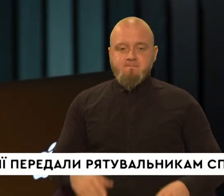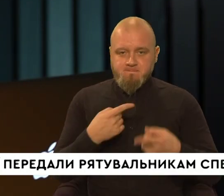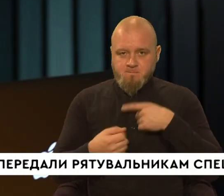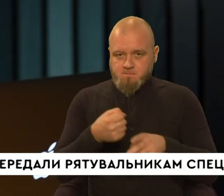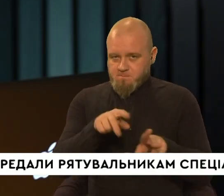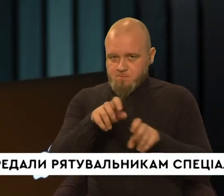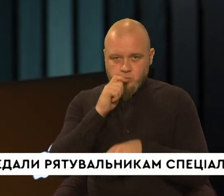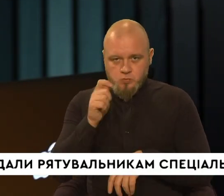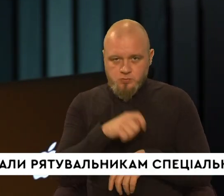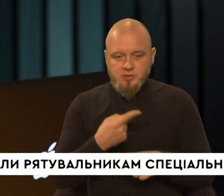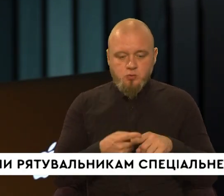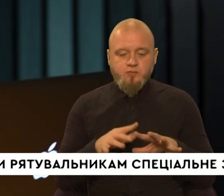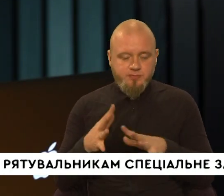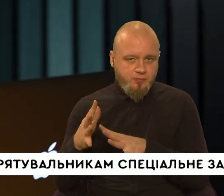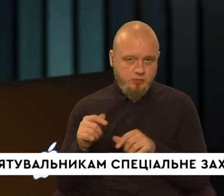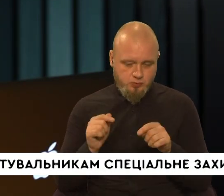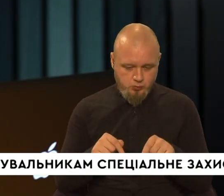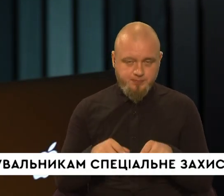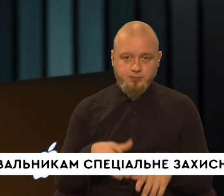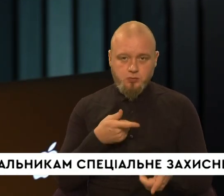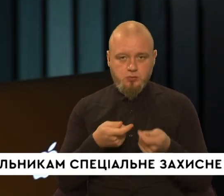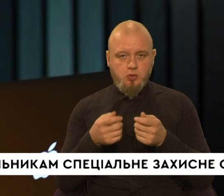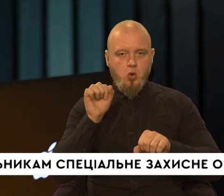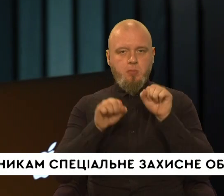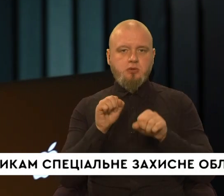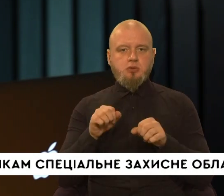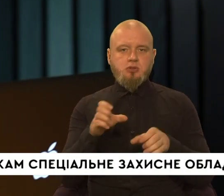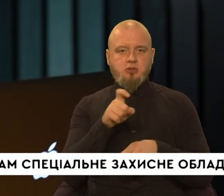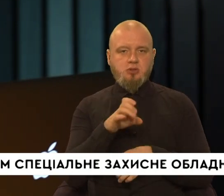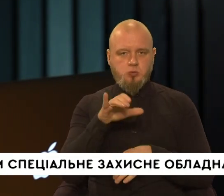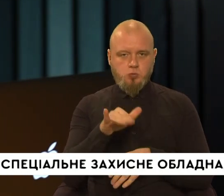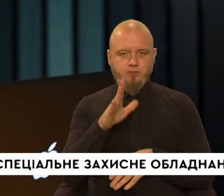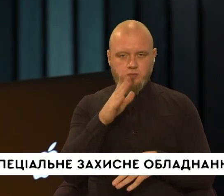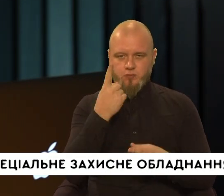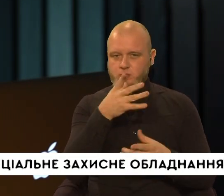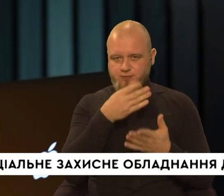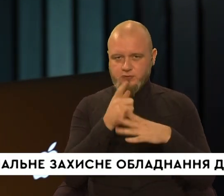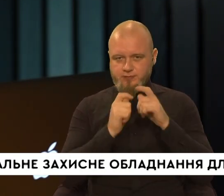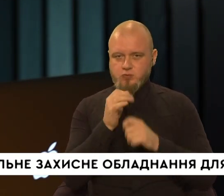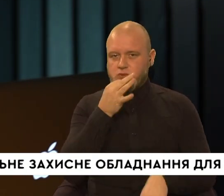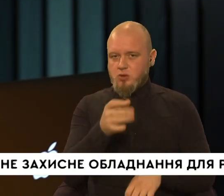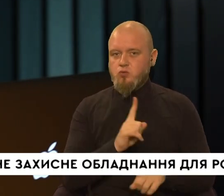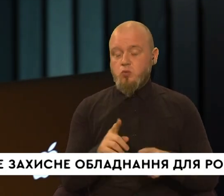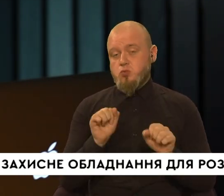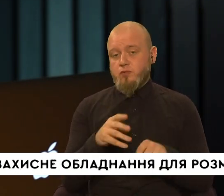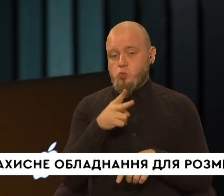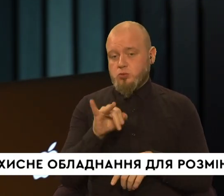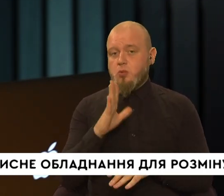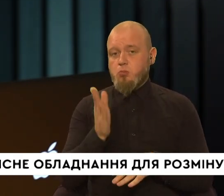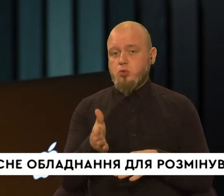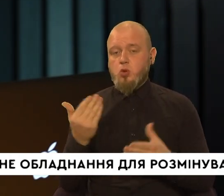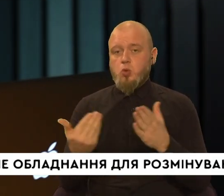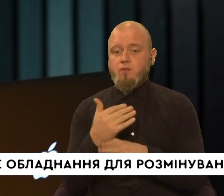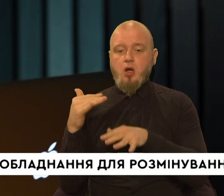Повернімося до теми України і того, що відбувається тут. Командувач Збройних сил України в одному зі своїх інтерв'ю сказав, що, можливо, у лютому буде нова